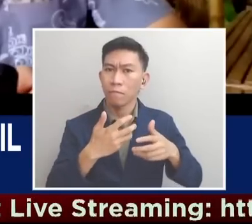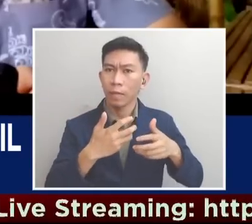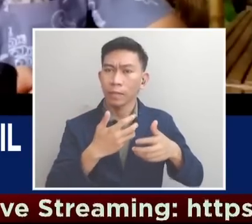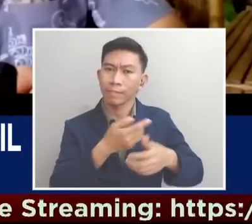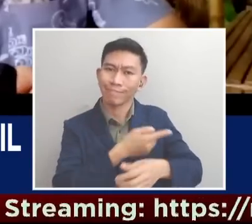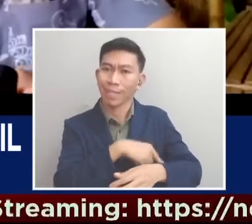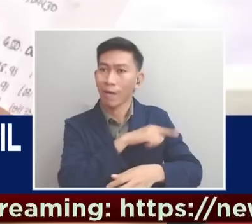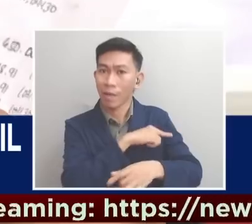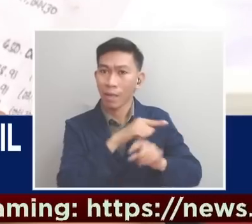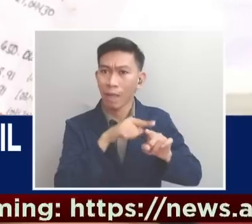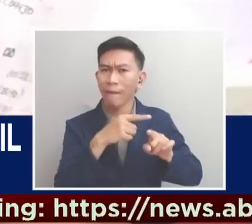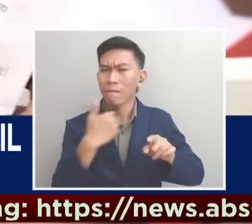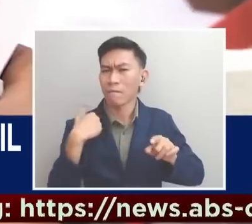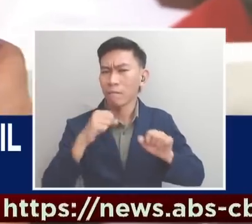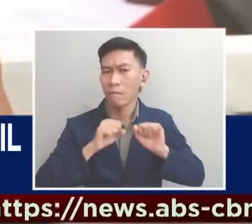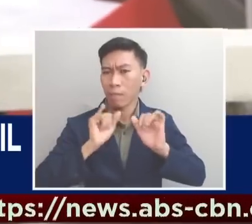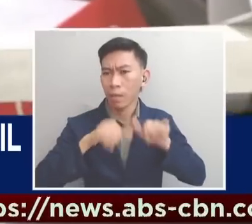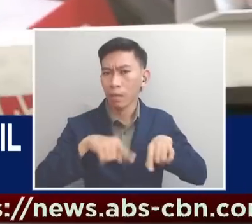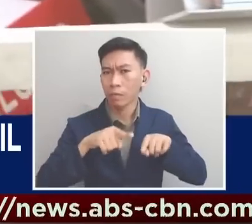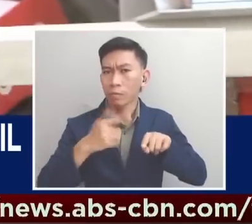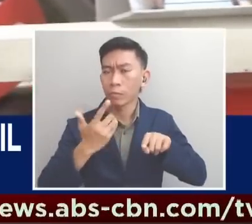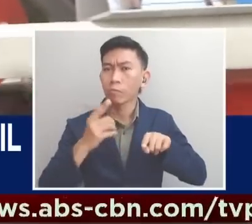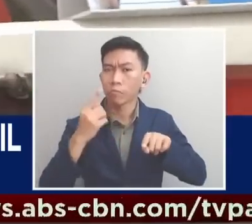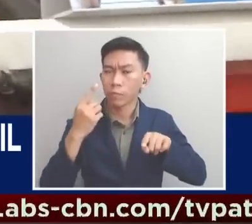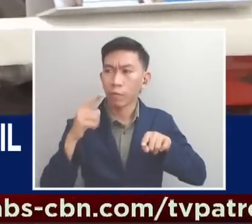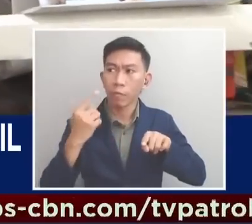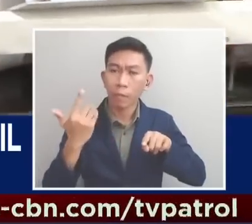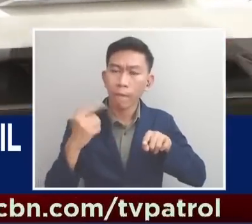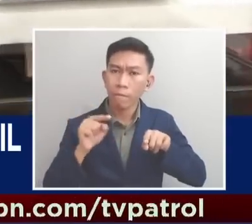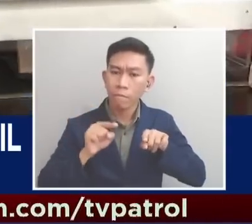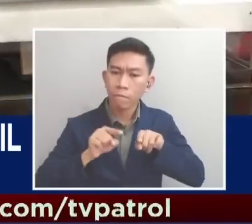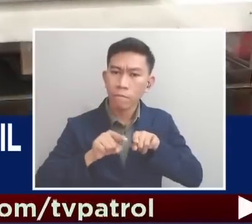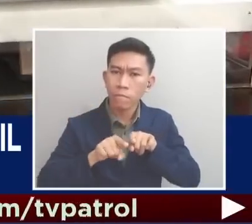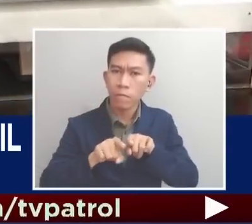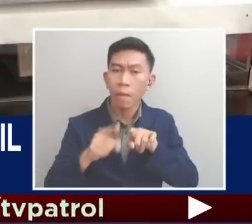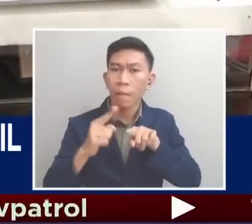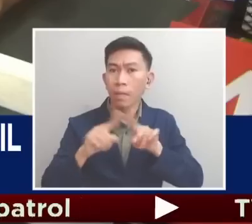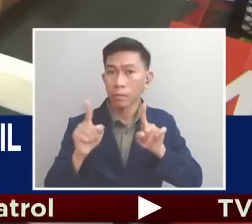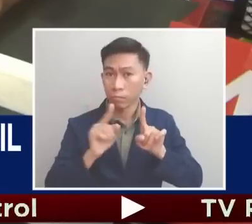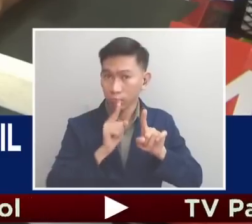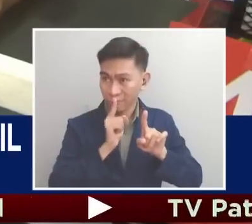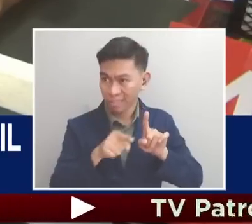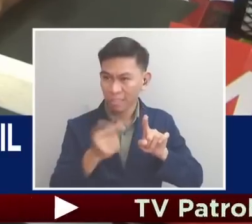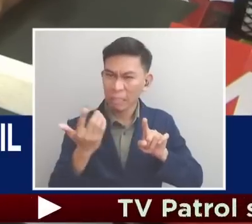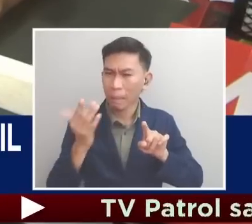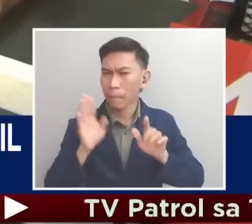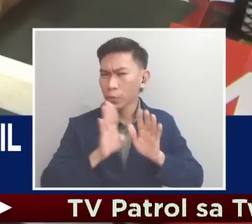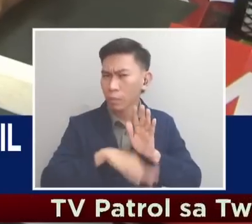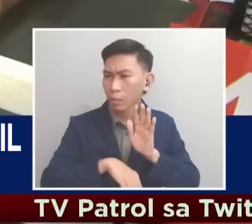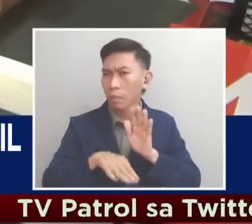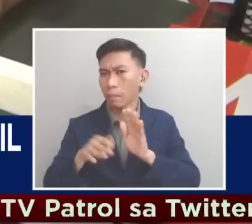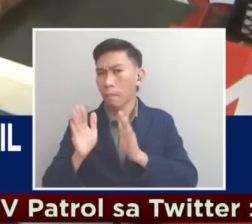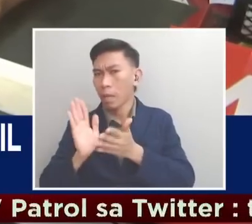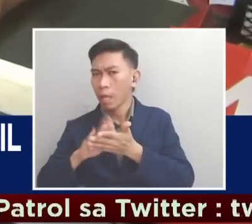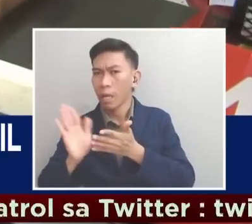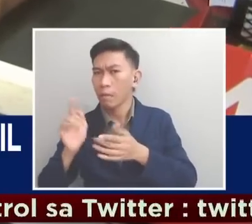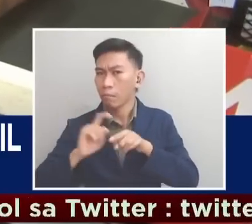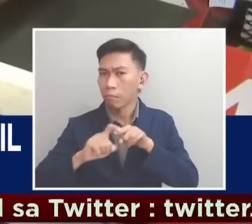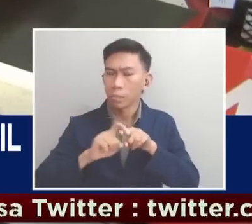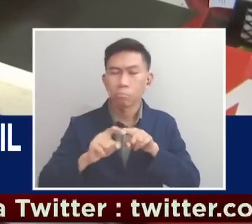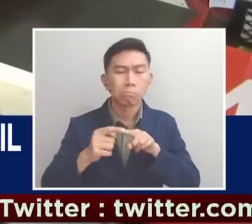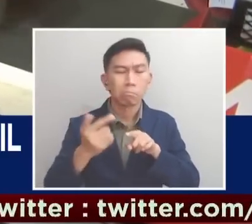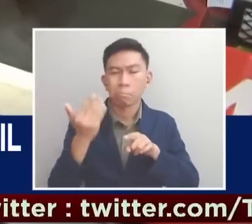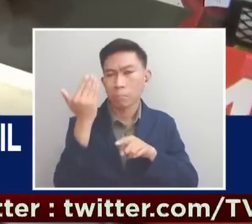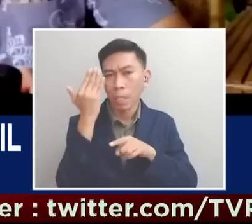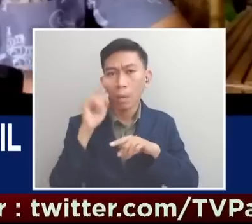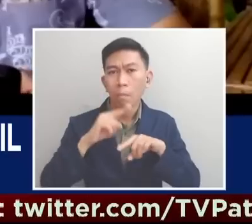technologies to be competitive. Hindi po yan sigurado na masasabi natin mas mura o mas mahal. Depende po sa